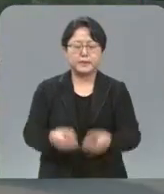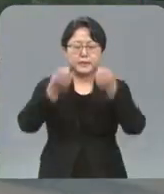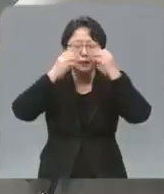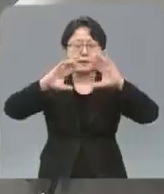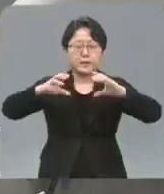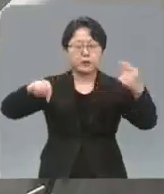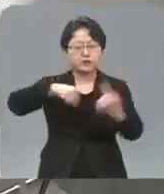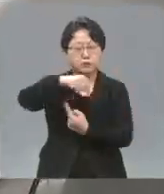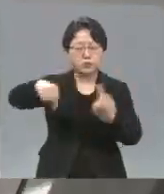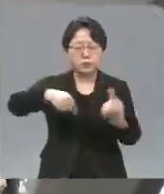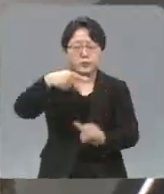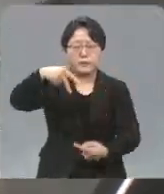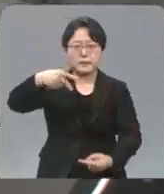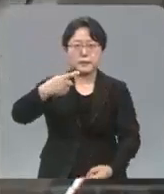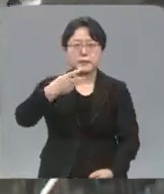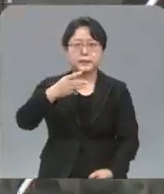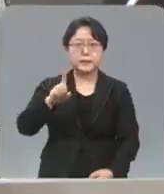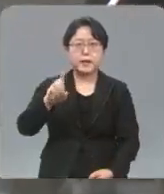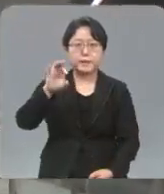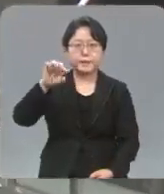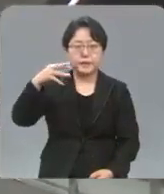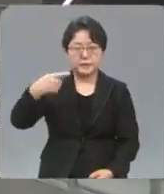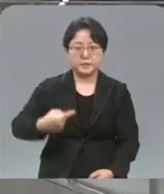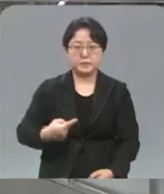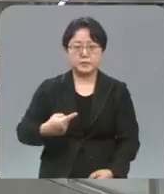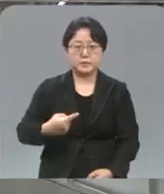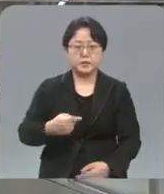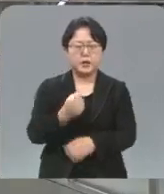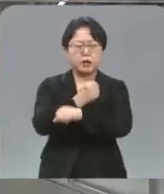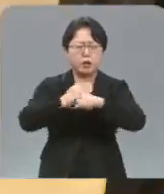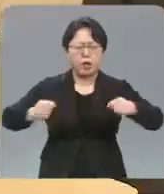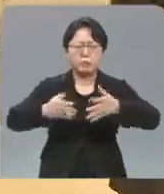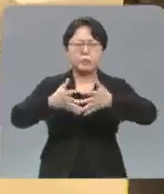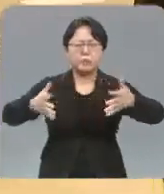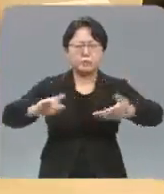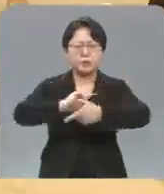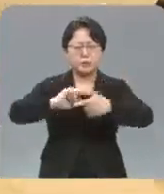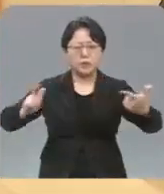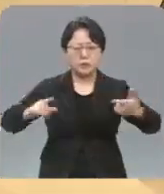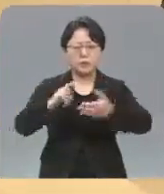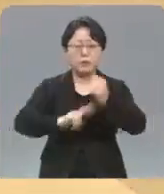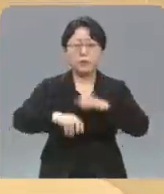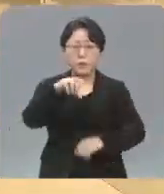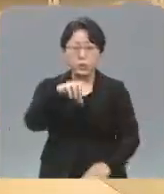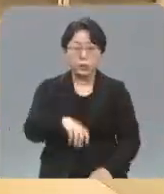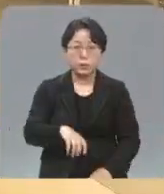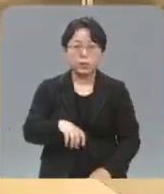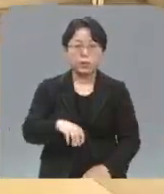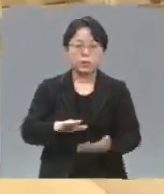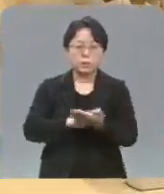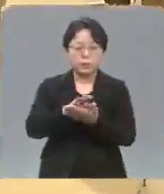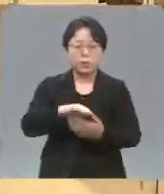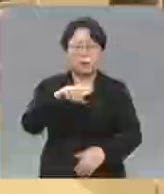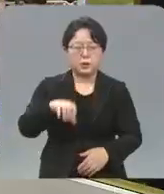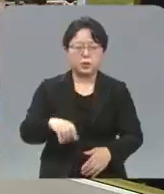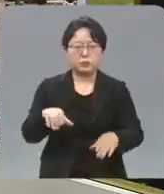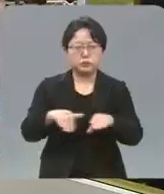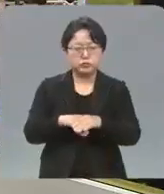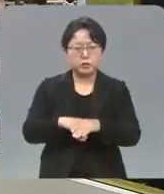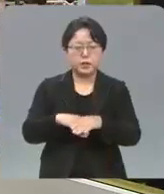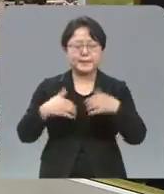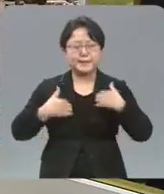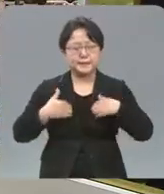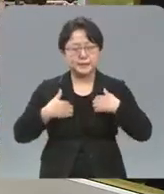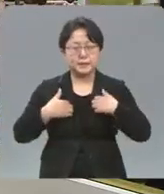신세계가 운영하는 복합 쇼핑몰 스타필드입니다. 넓은 건물에 다양한 판매점뿐만 아니라 놀이시설과 문화 레저